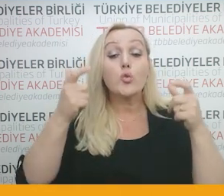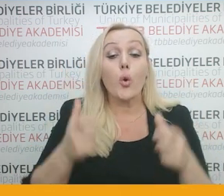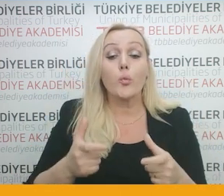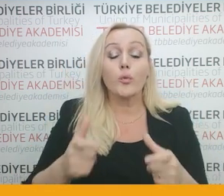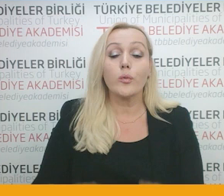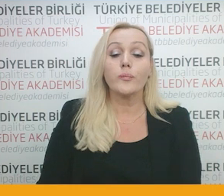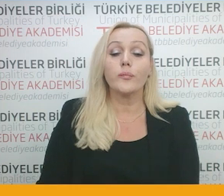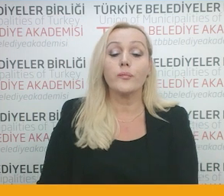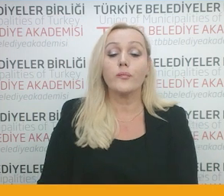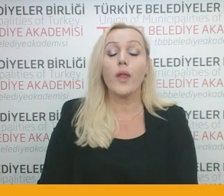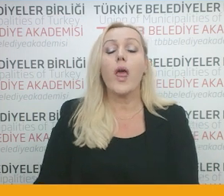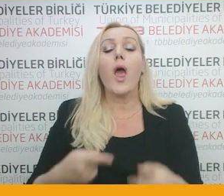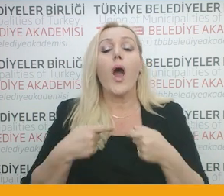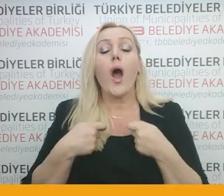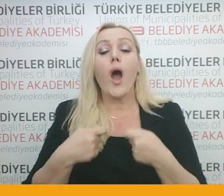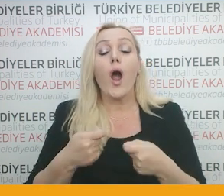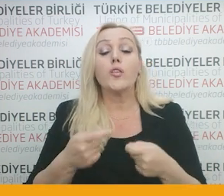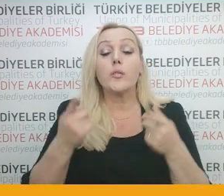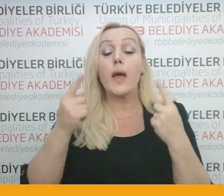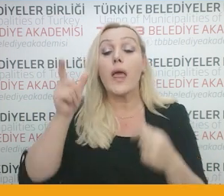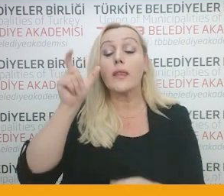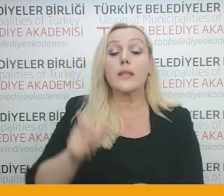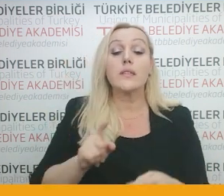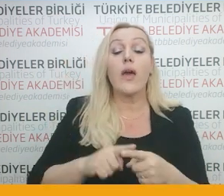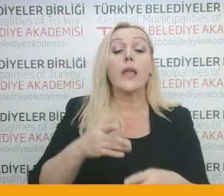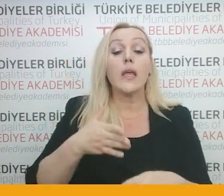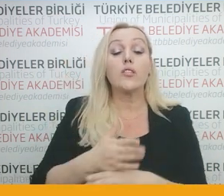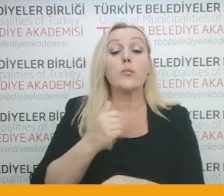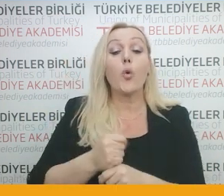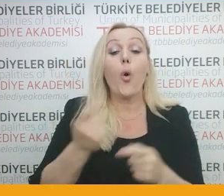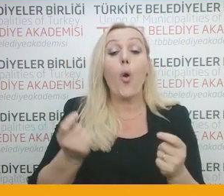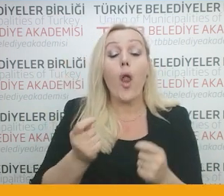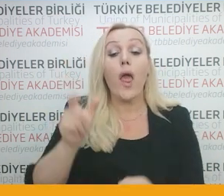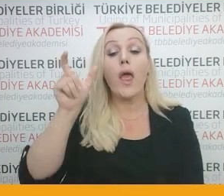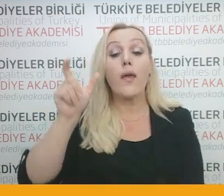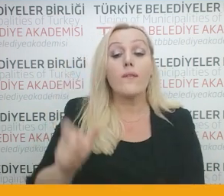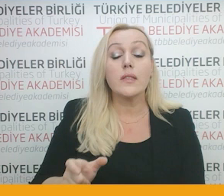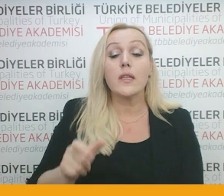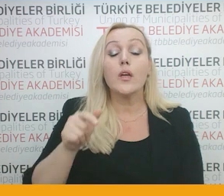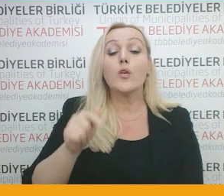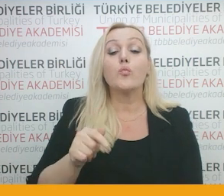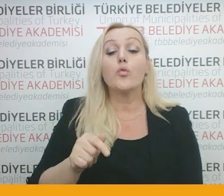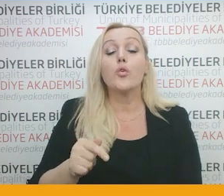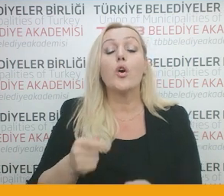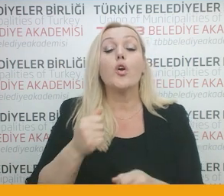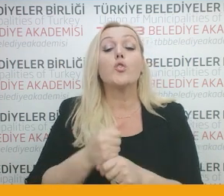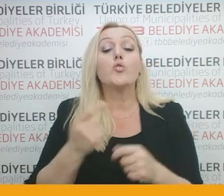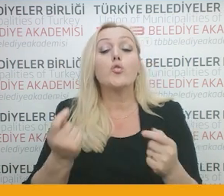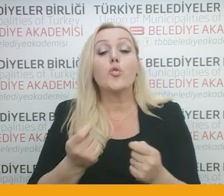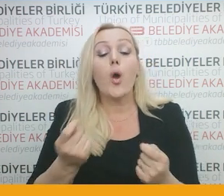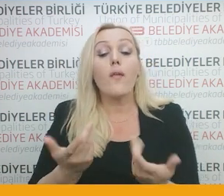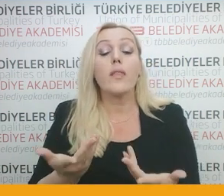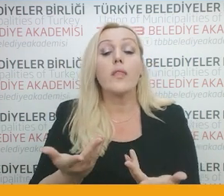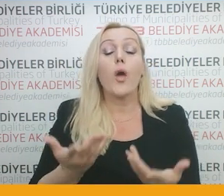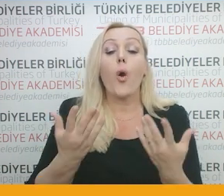konusu. Harcama yetkilisince gerçekleştirme görevlisi olarak görevlendirilmediğinden bu ilanda gerçekleştirme görevlisi olarak